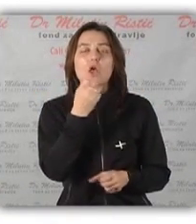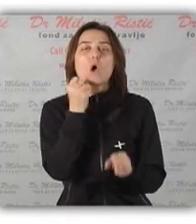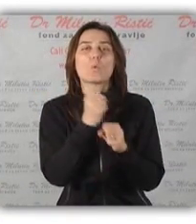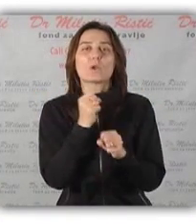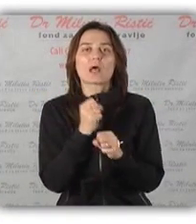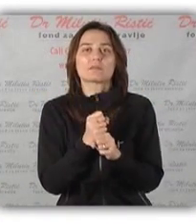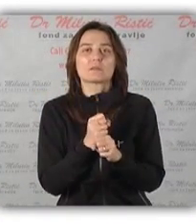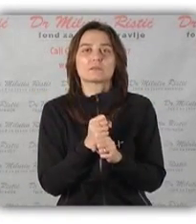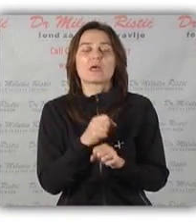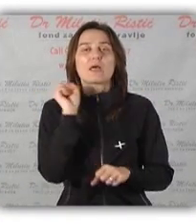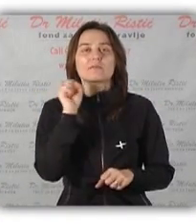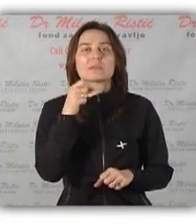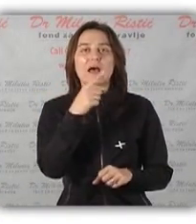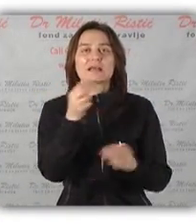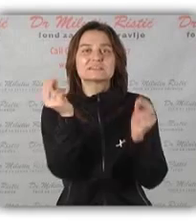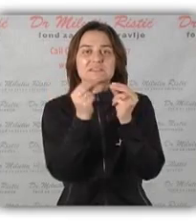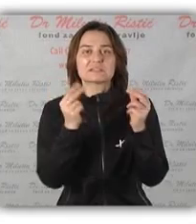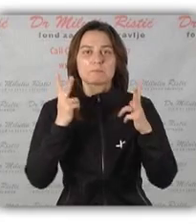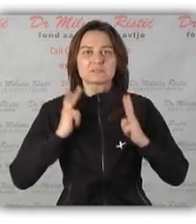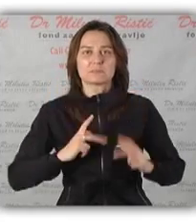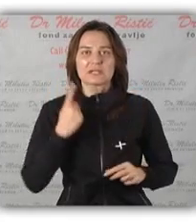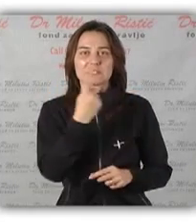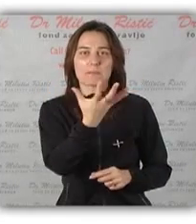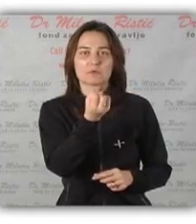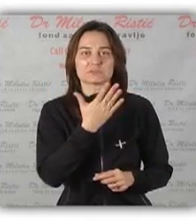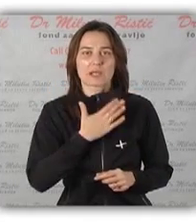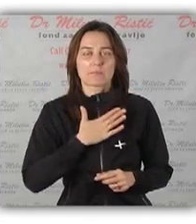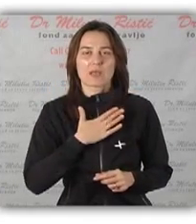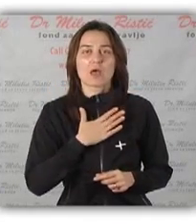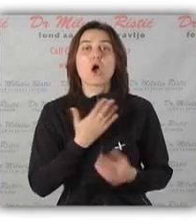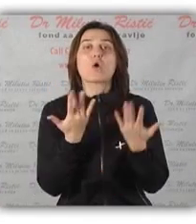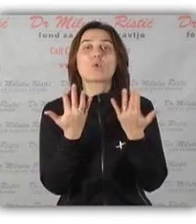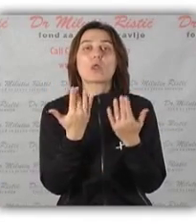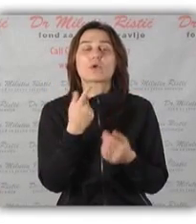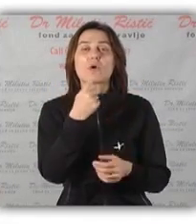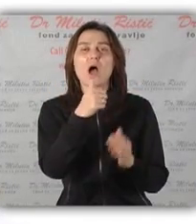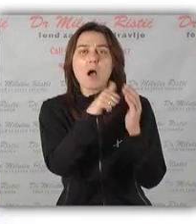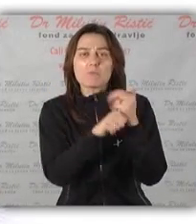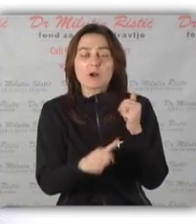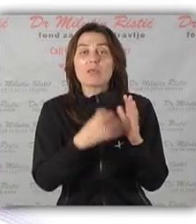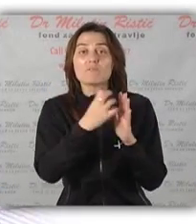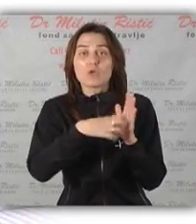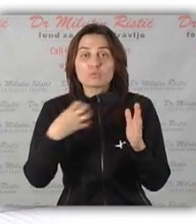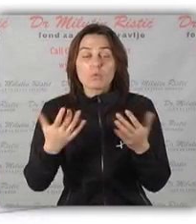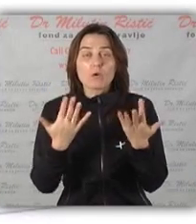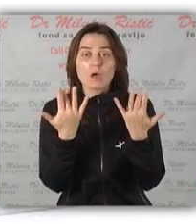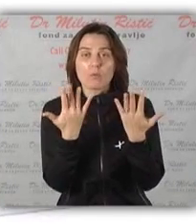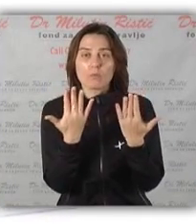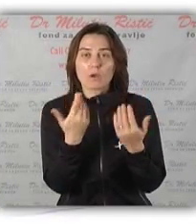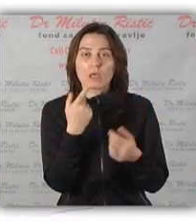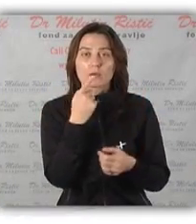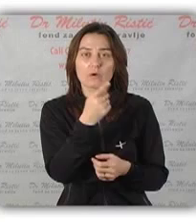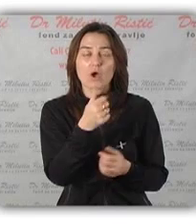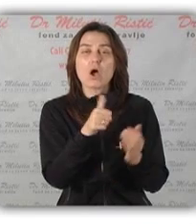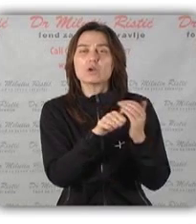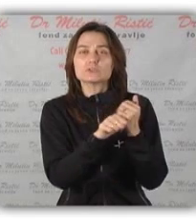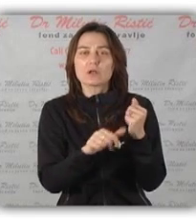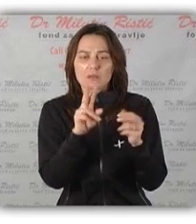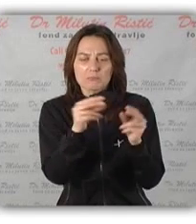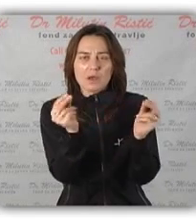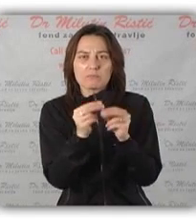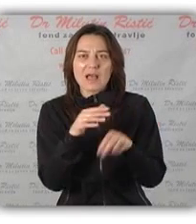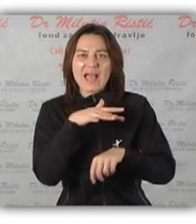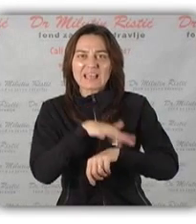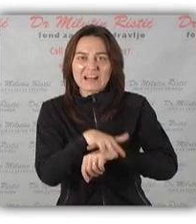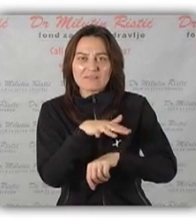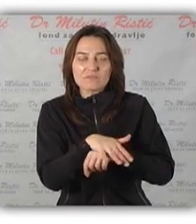ishrani učinite da se sistem smiri sam od sebe. Ukoliko je proliv dugotrajan, ukoliko